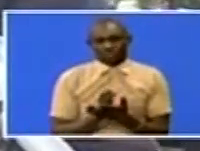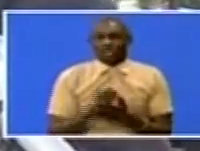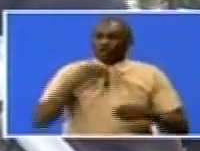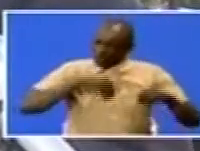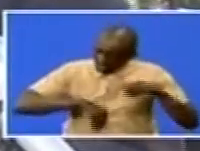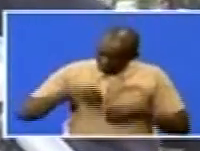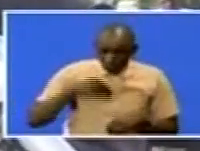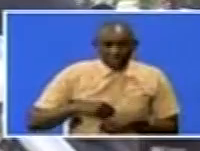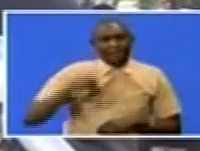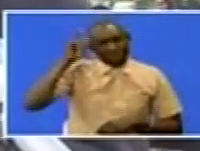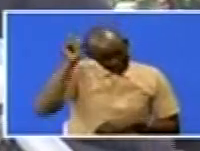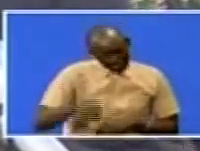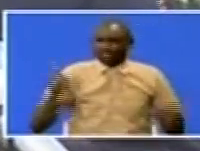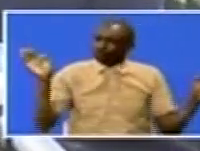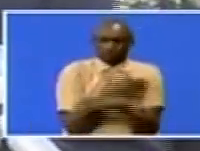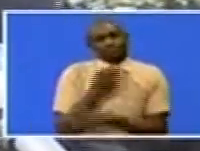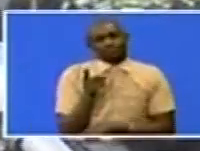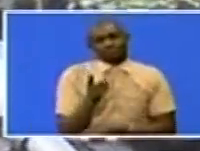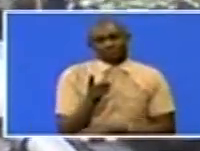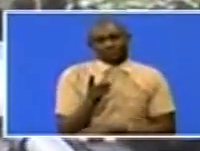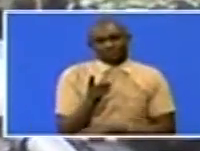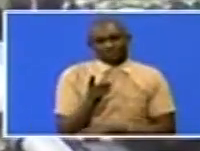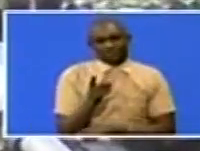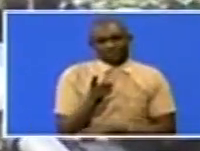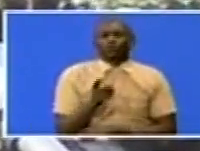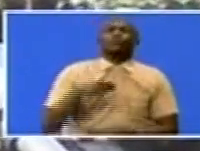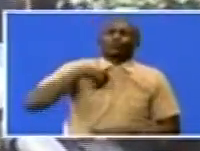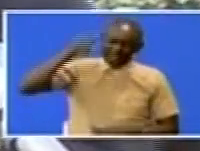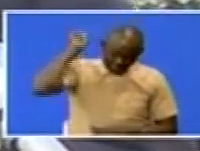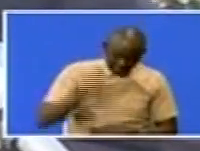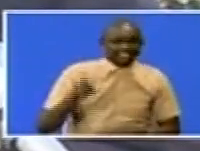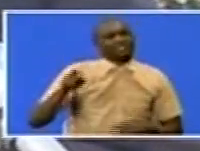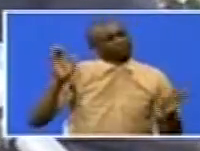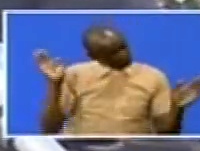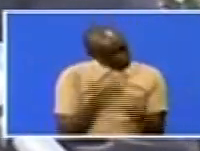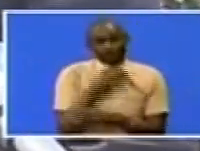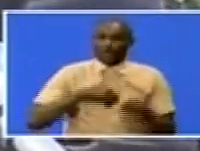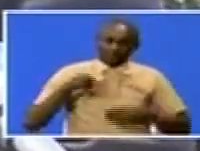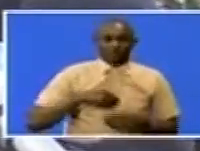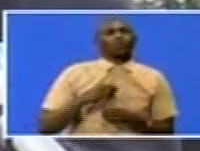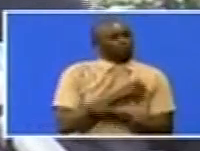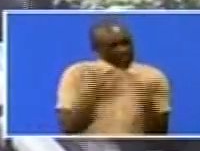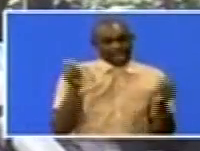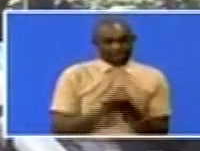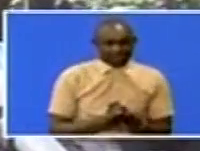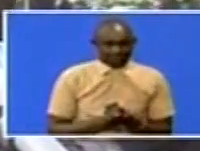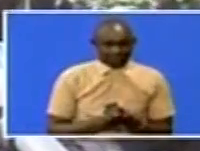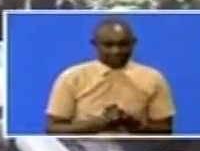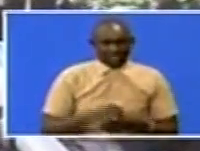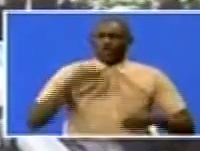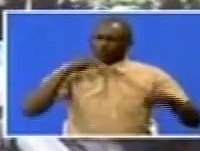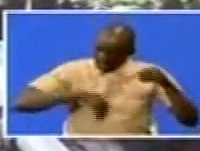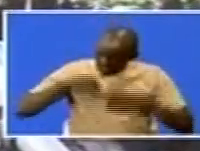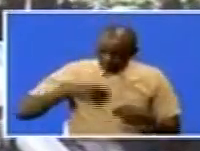Corruption must be fought. Lazima we fight corruption properly. Corruption is